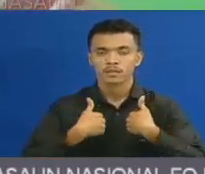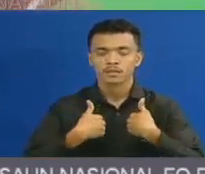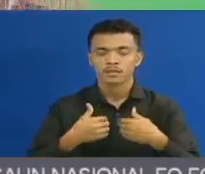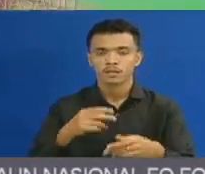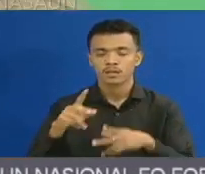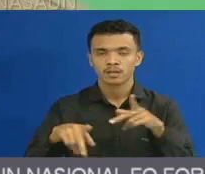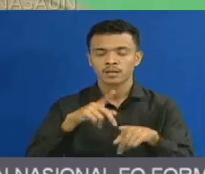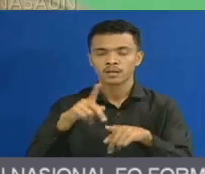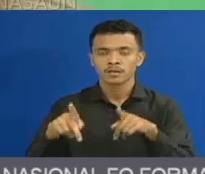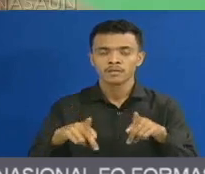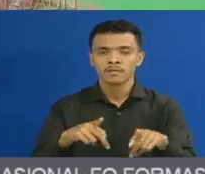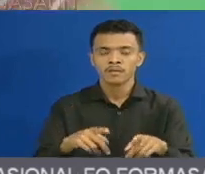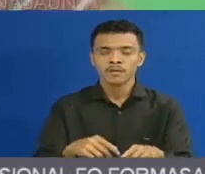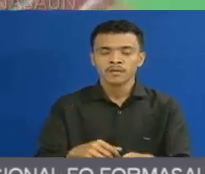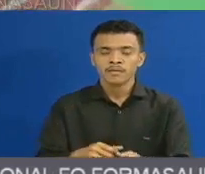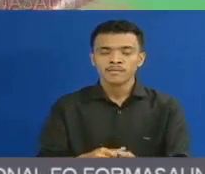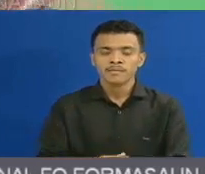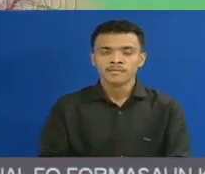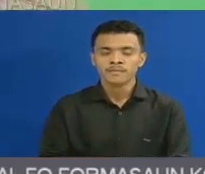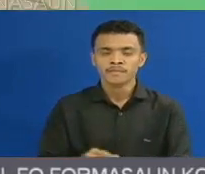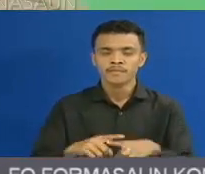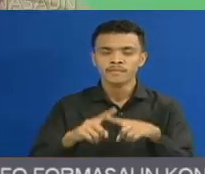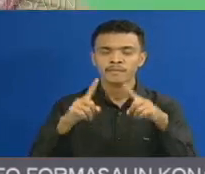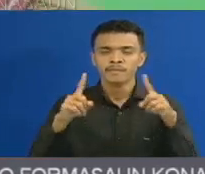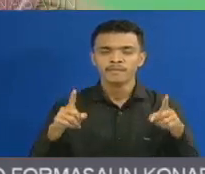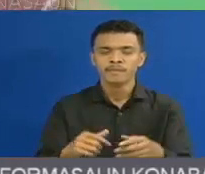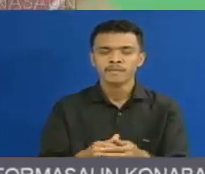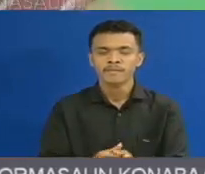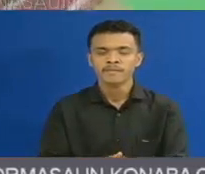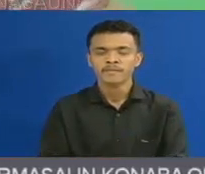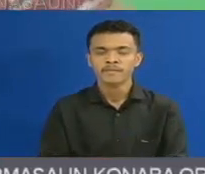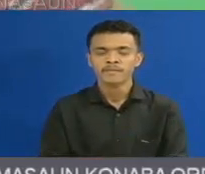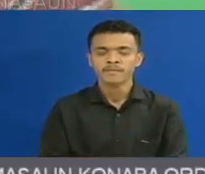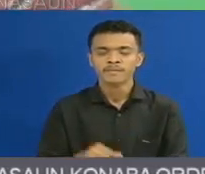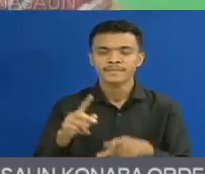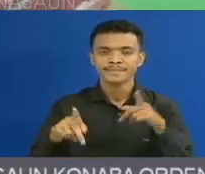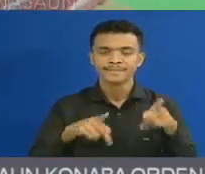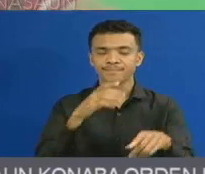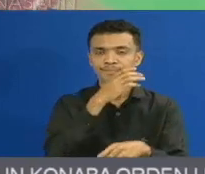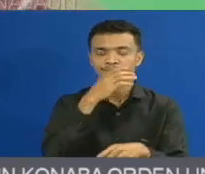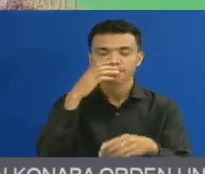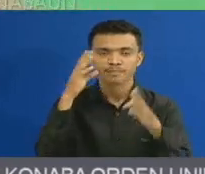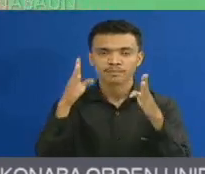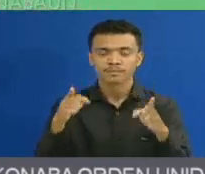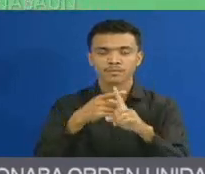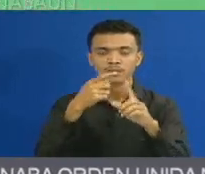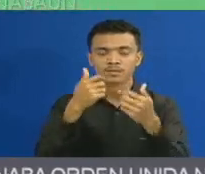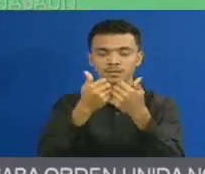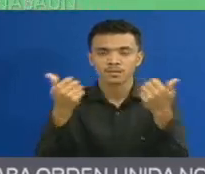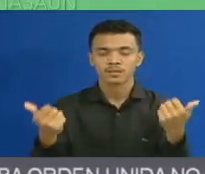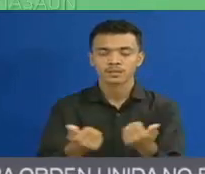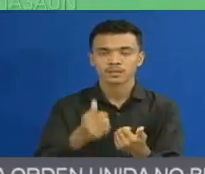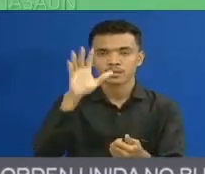lagir emau makai minus main ber. Ida bahu agrikultur ne mai bersih adia lima